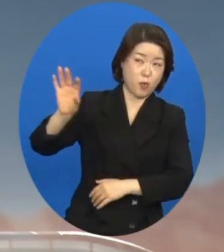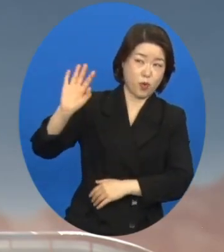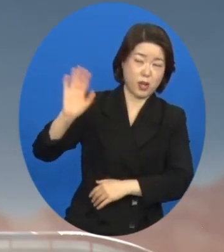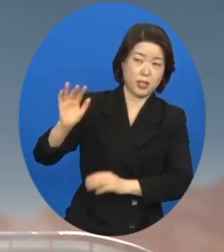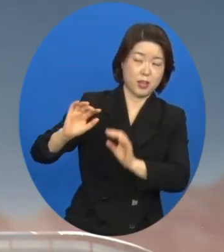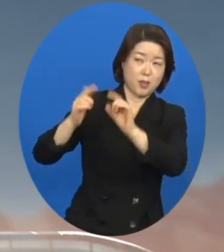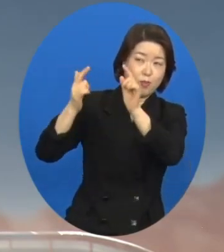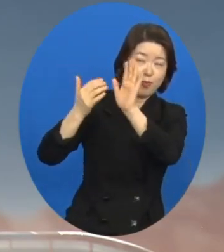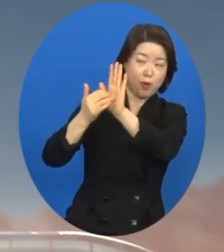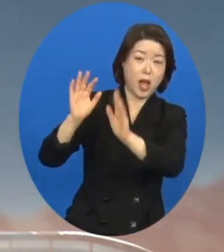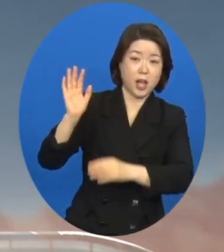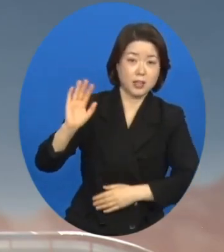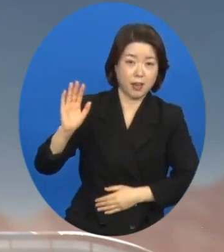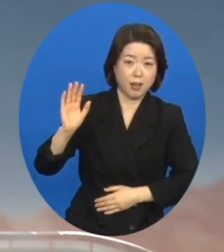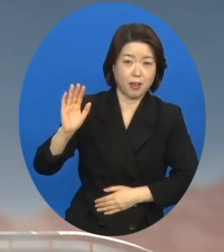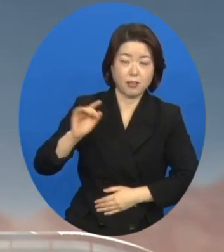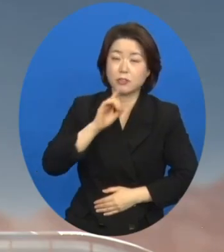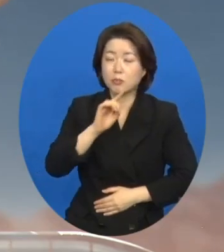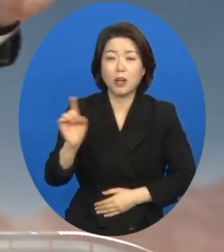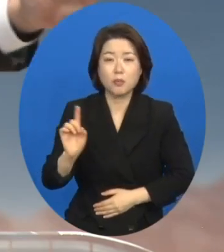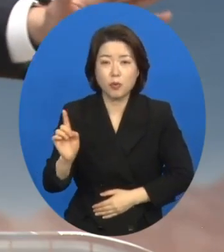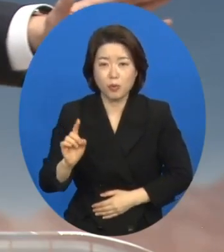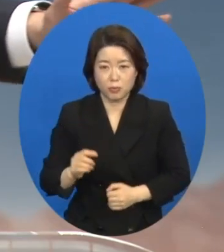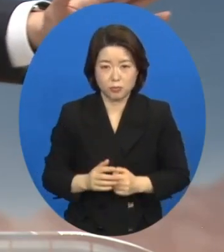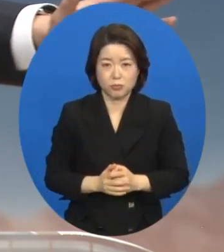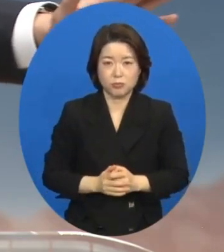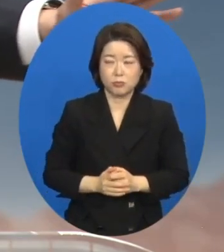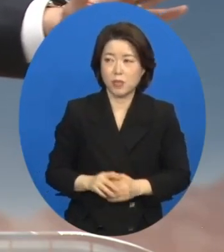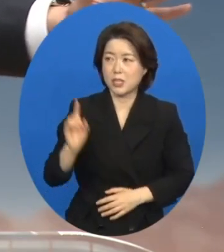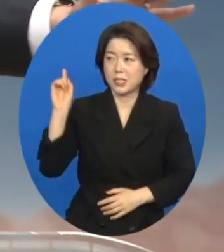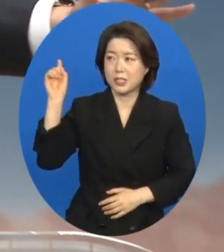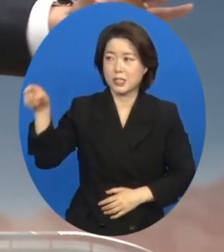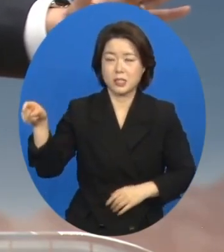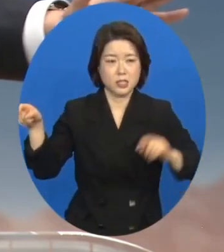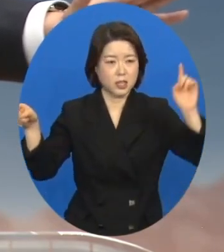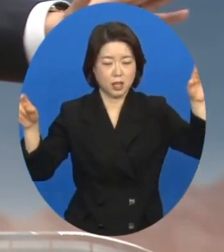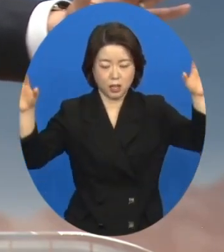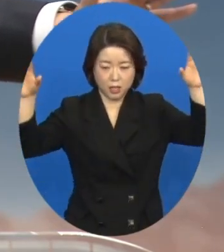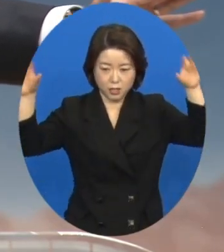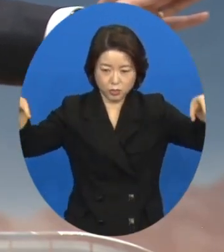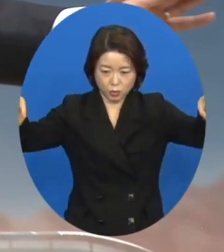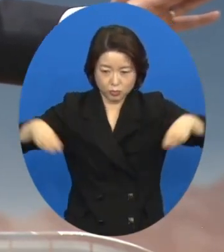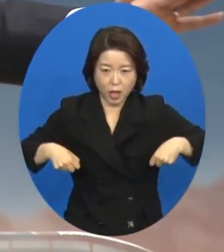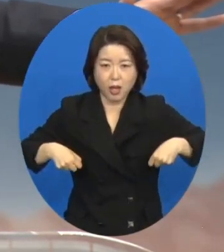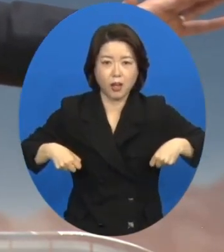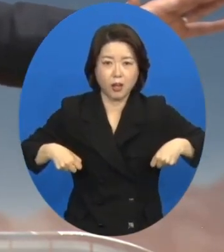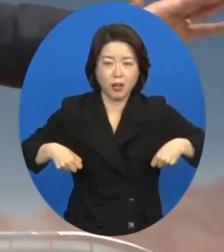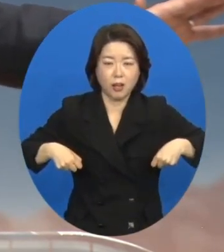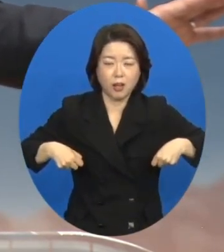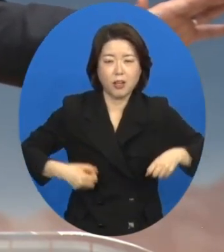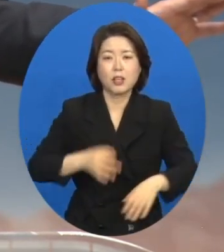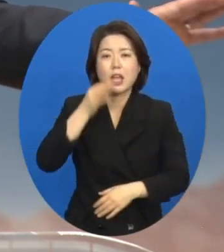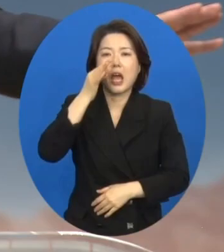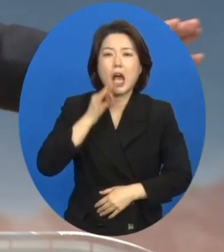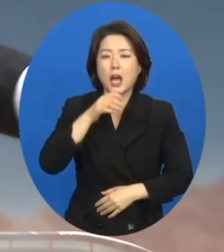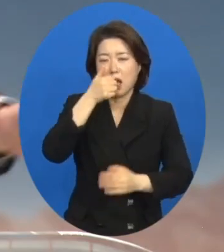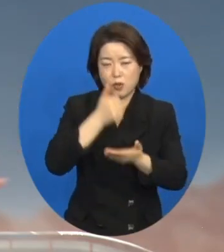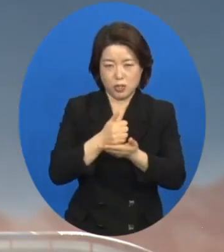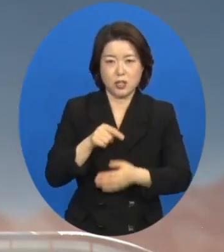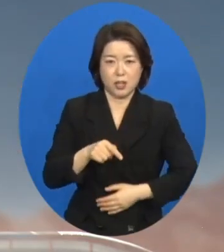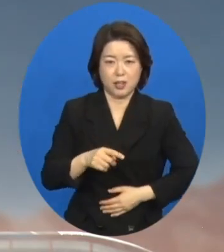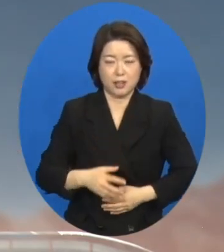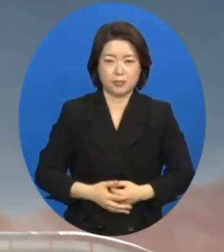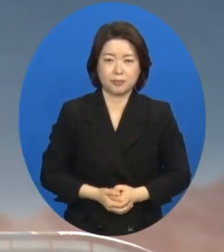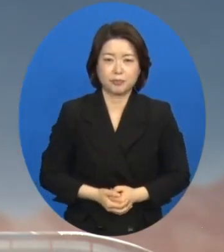않았습니다. 그 무슨 얘기예요? 양다리를 거친 거예요. 이것이 아간의 죄였어요. 아간